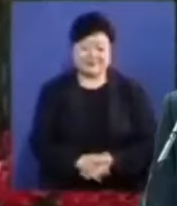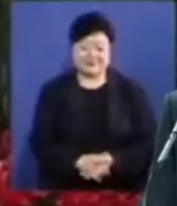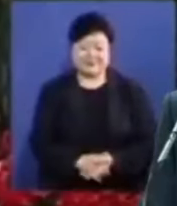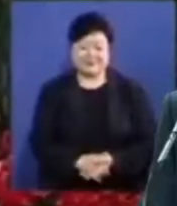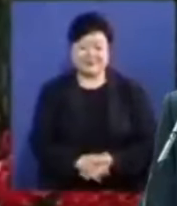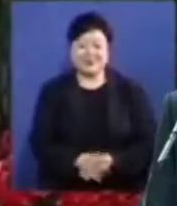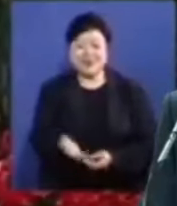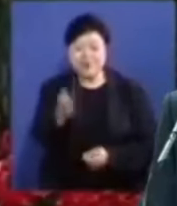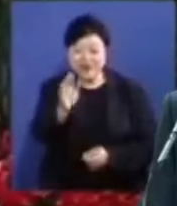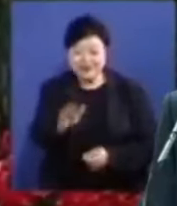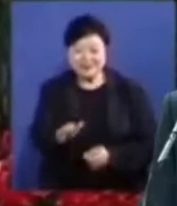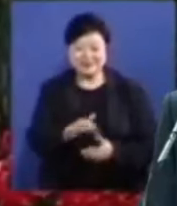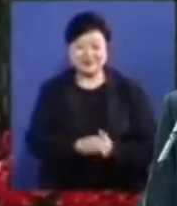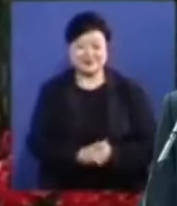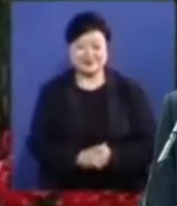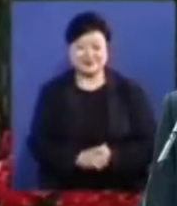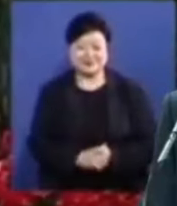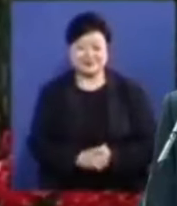그러면